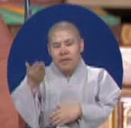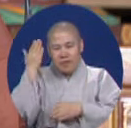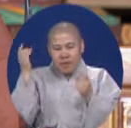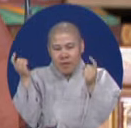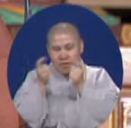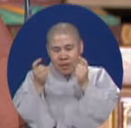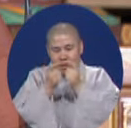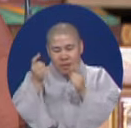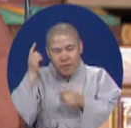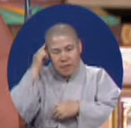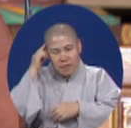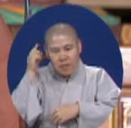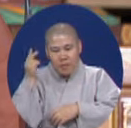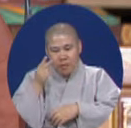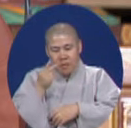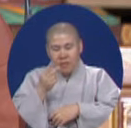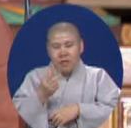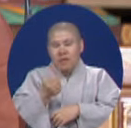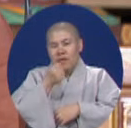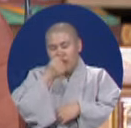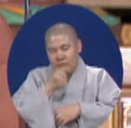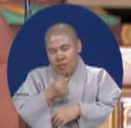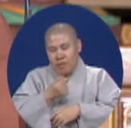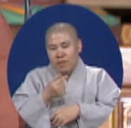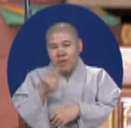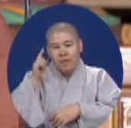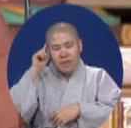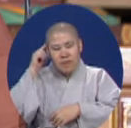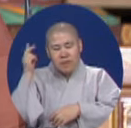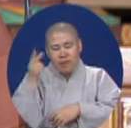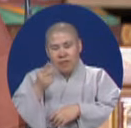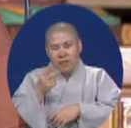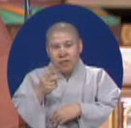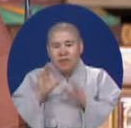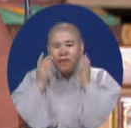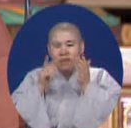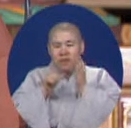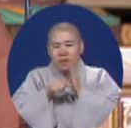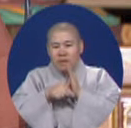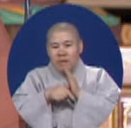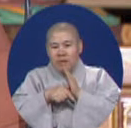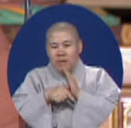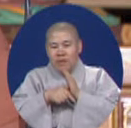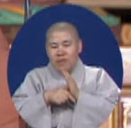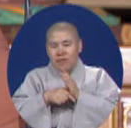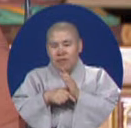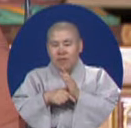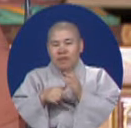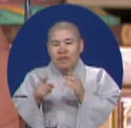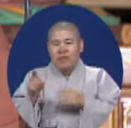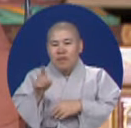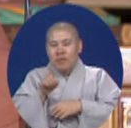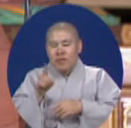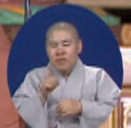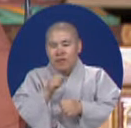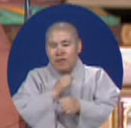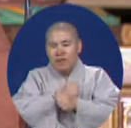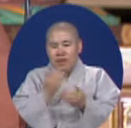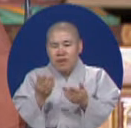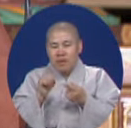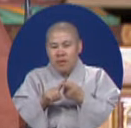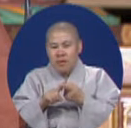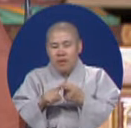생각, 뭐 힘들었던 생각, 어릴 때 뭐 어떻게 했던 생각,